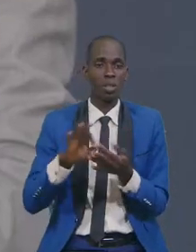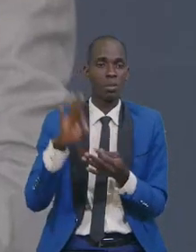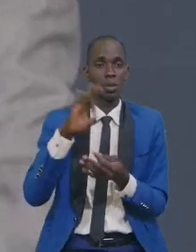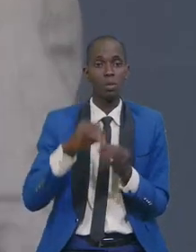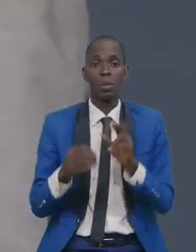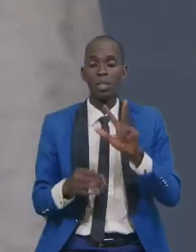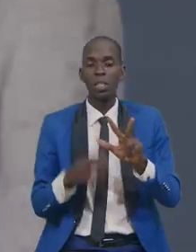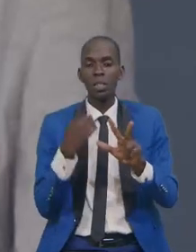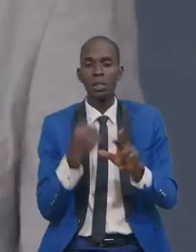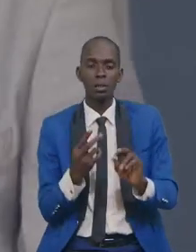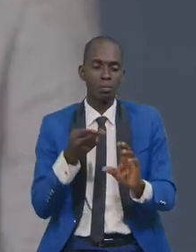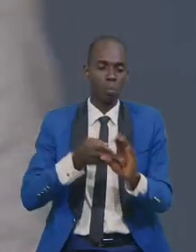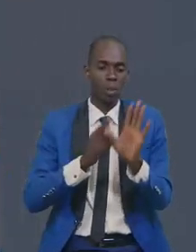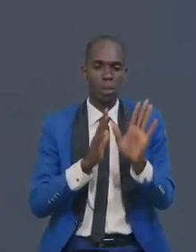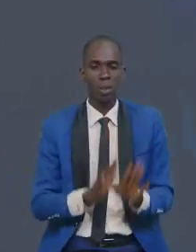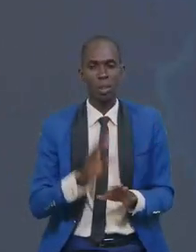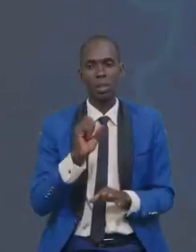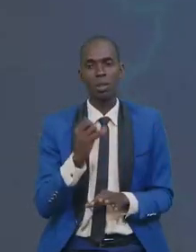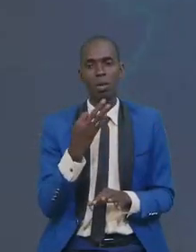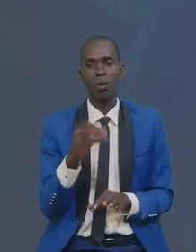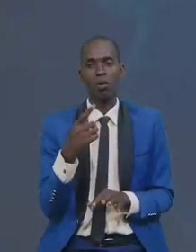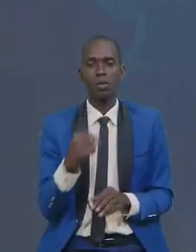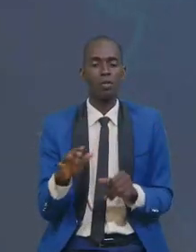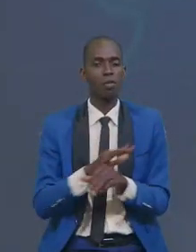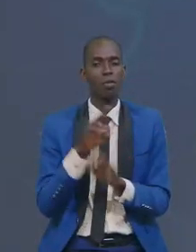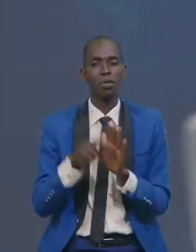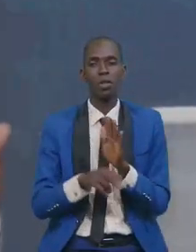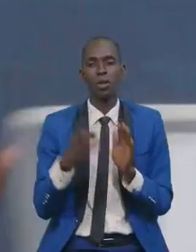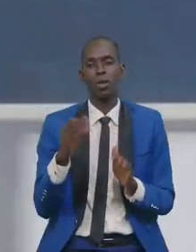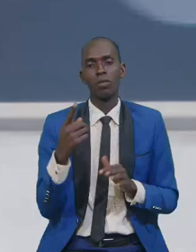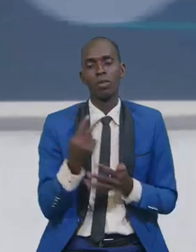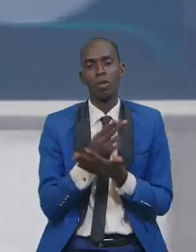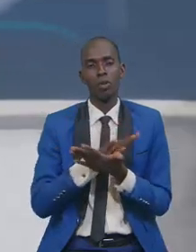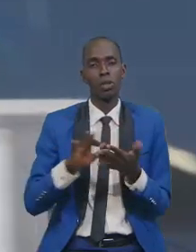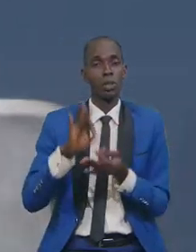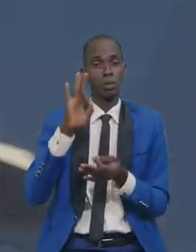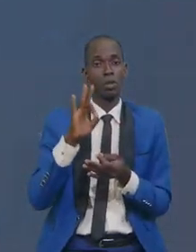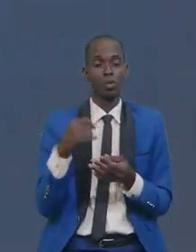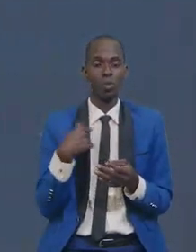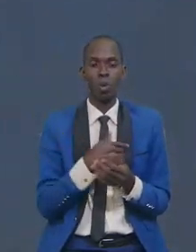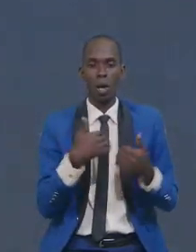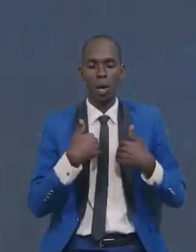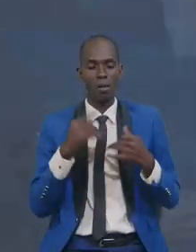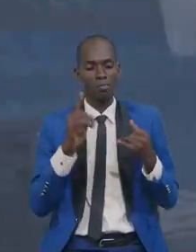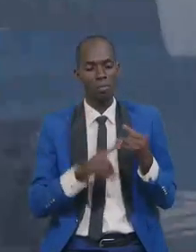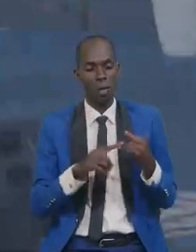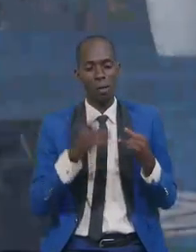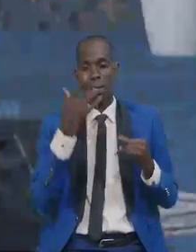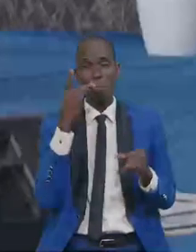élément, les participants à la plénitude du Saint-Esprit. Vous savez, nous avons la